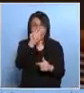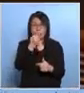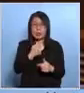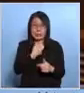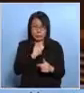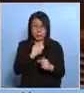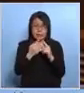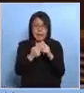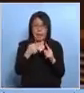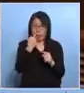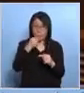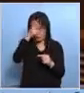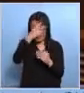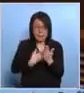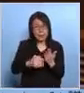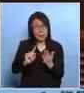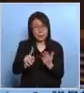策。這個呢其實是